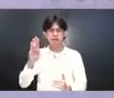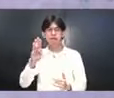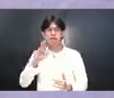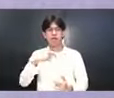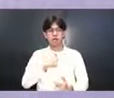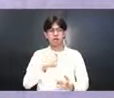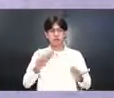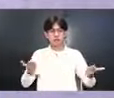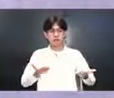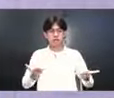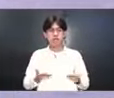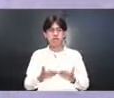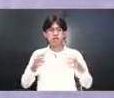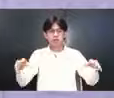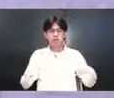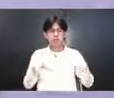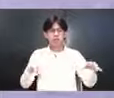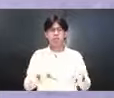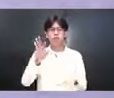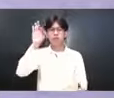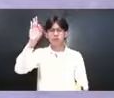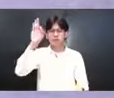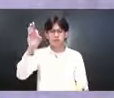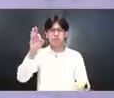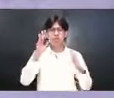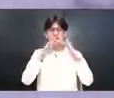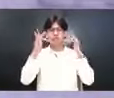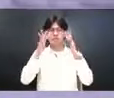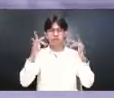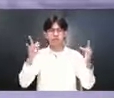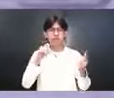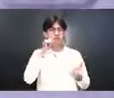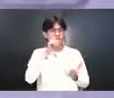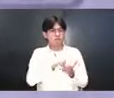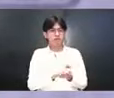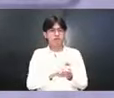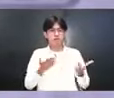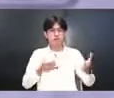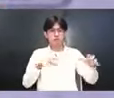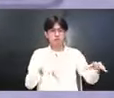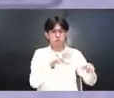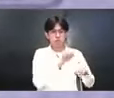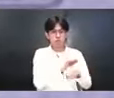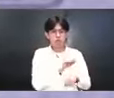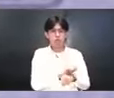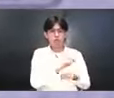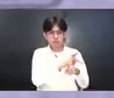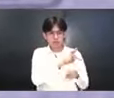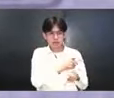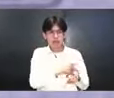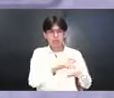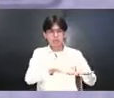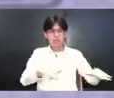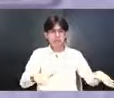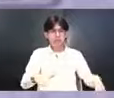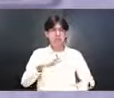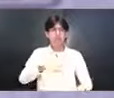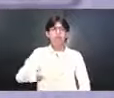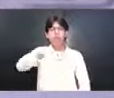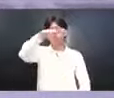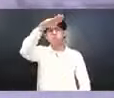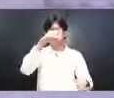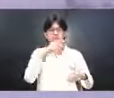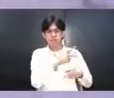andito, ginagawa ko yung trabaho ko sa feast. Si Lalaine, ito ang trabaho ko ngayon. Palakihin to mga bata.